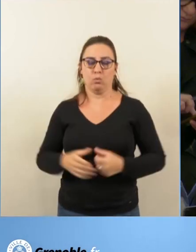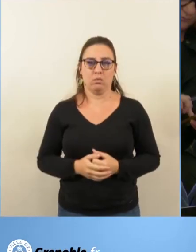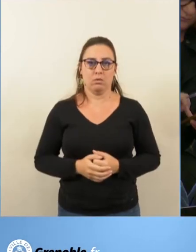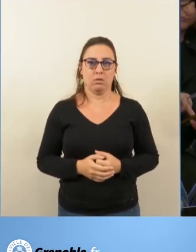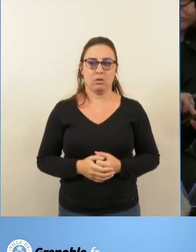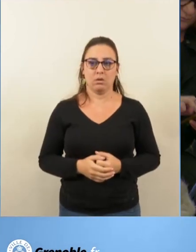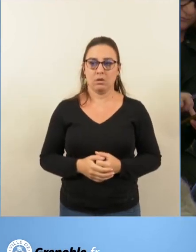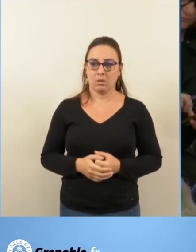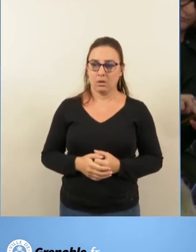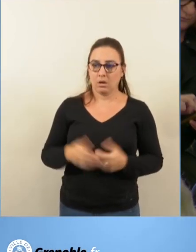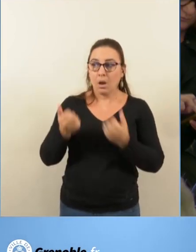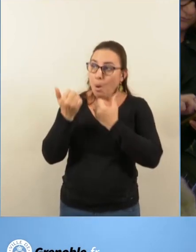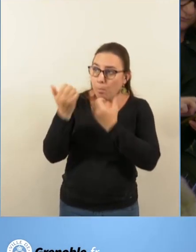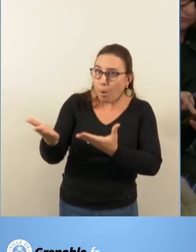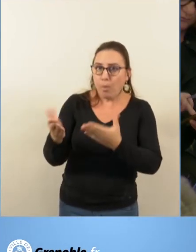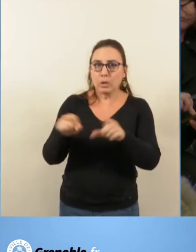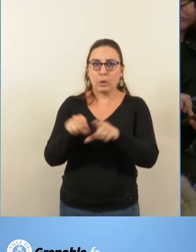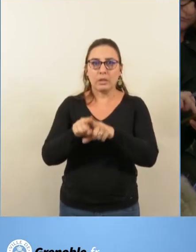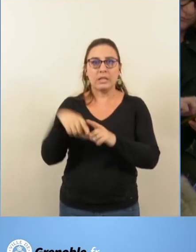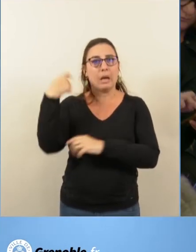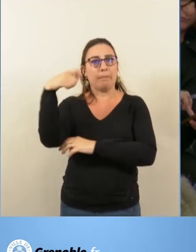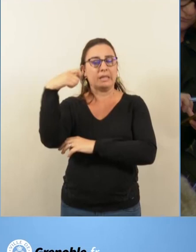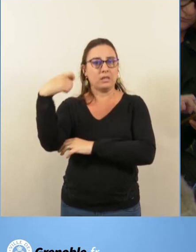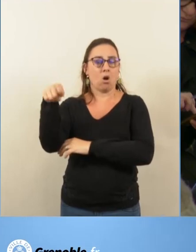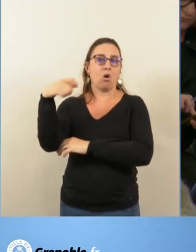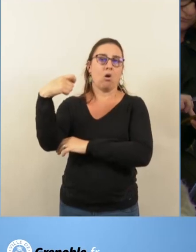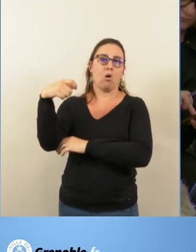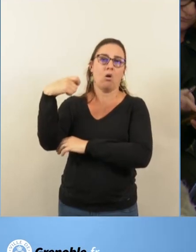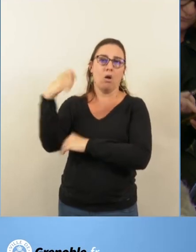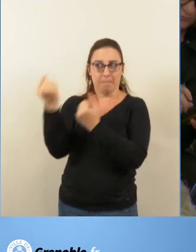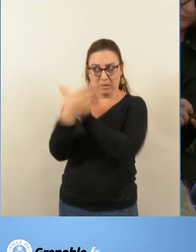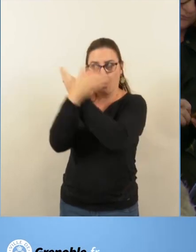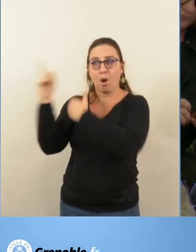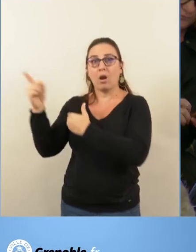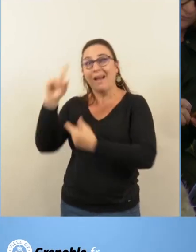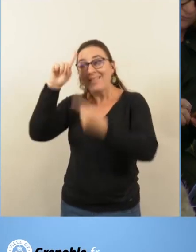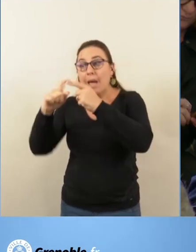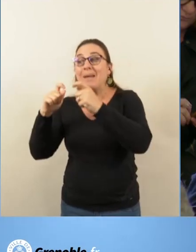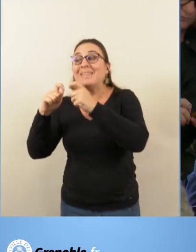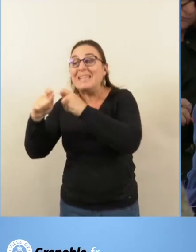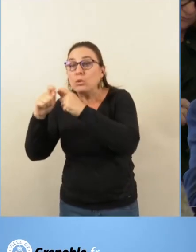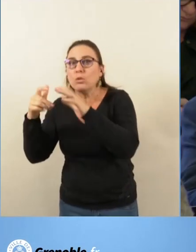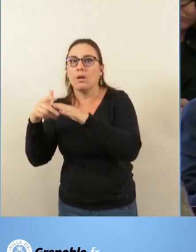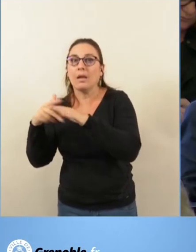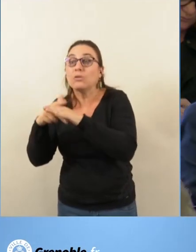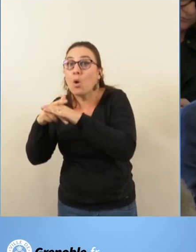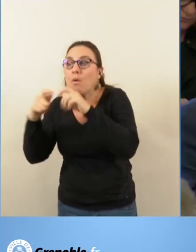à la à la proposition qui vous est fait par le président de la Métro d'ouvrir le dossier simplement de l'ouvrir